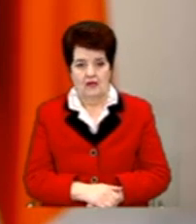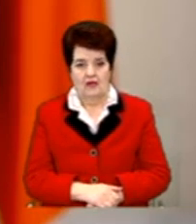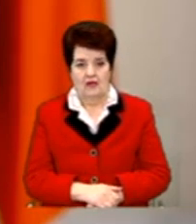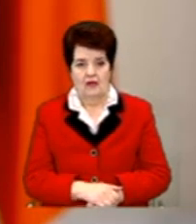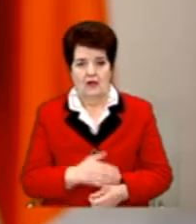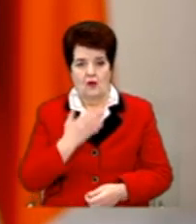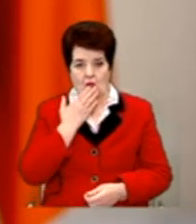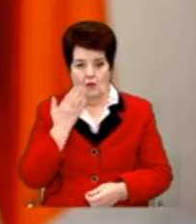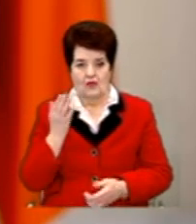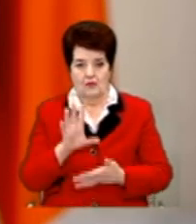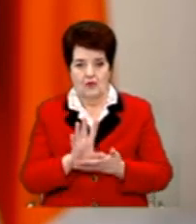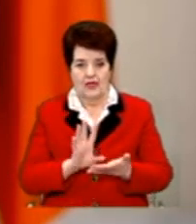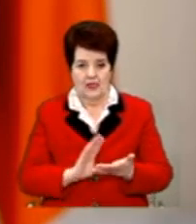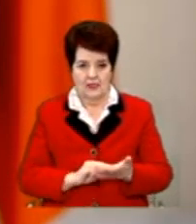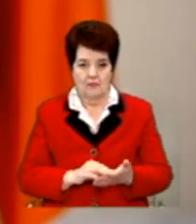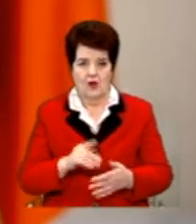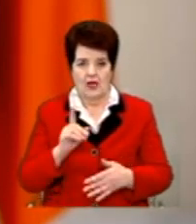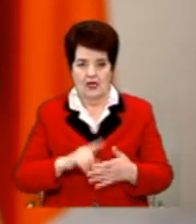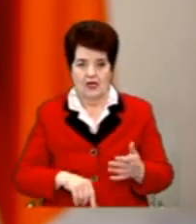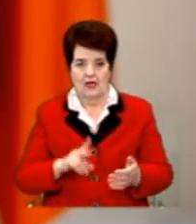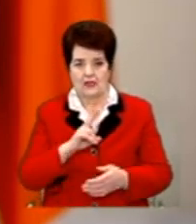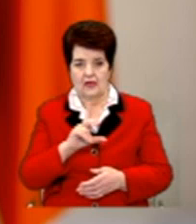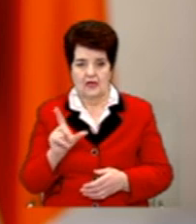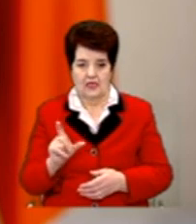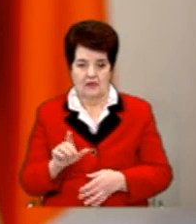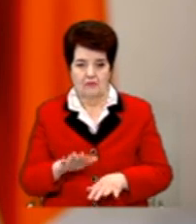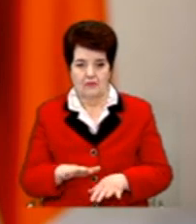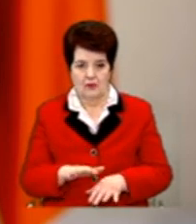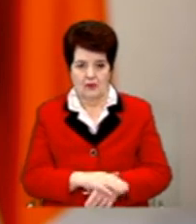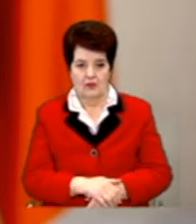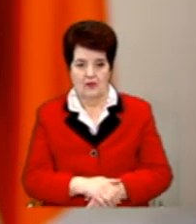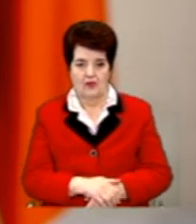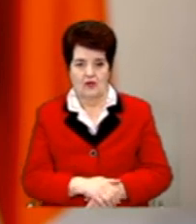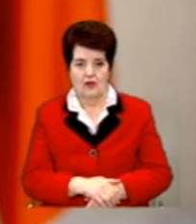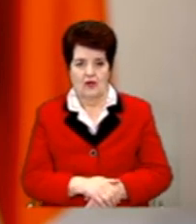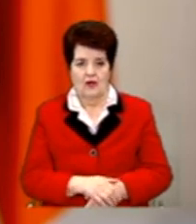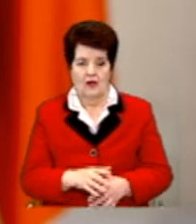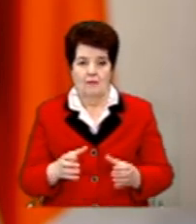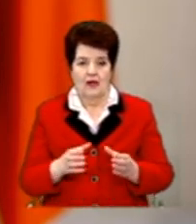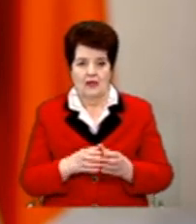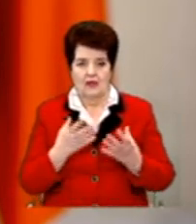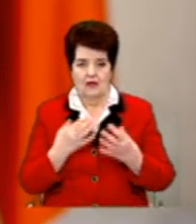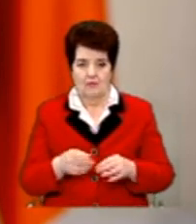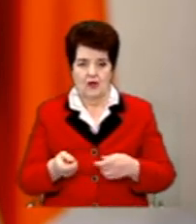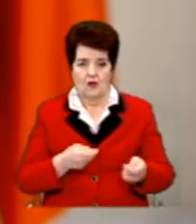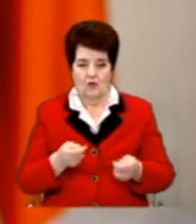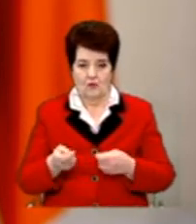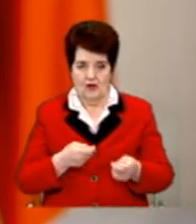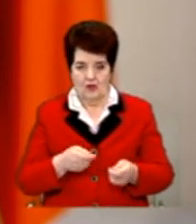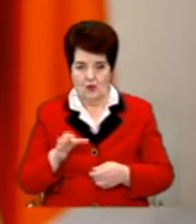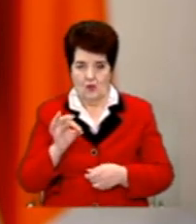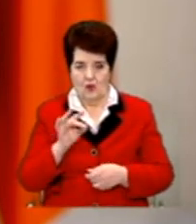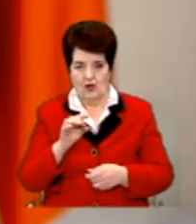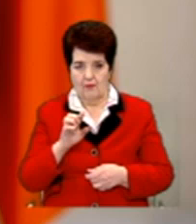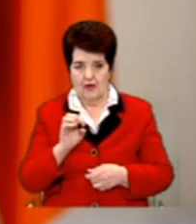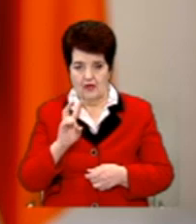Doar ultimul exemplu, cred că este elocvent. Partidul Național Liberal, prin guvernul Ludovic Orban,